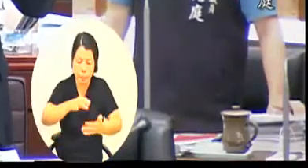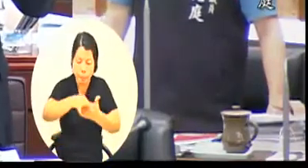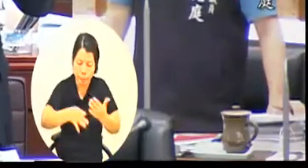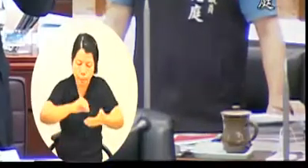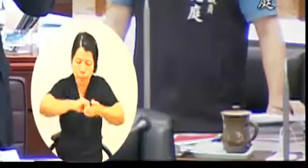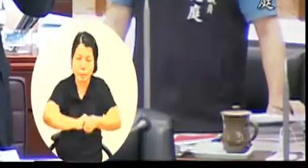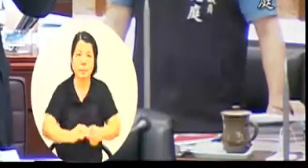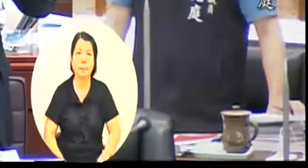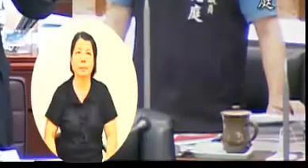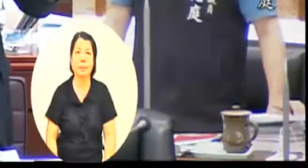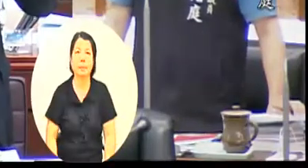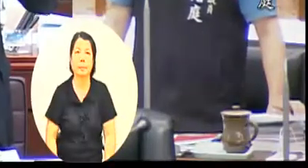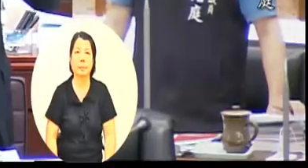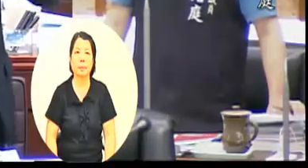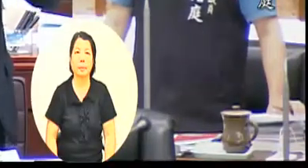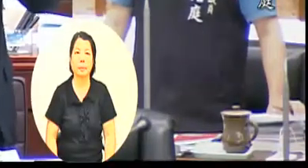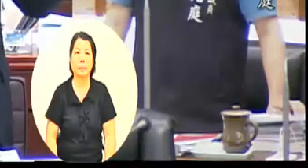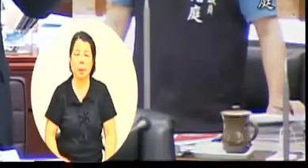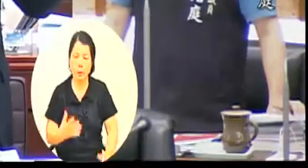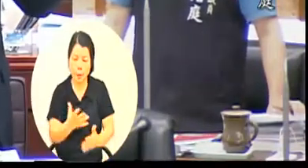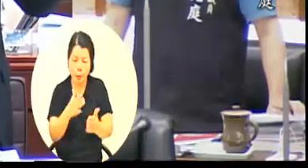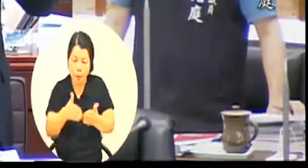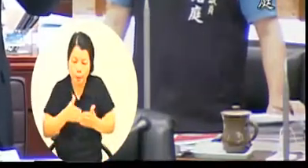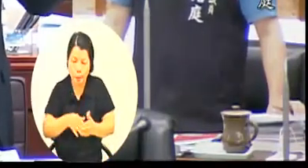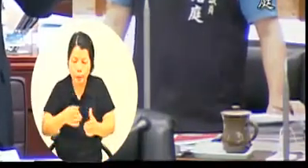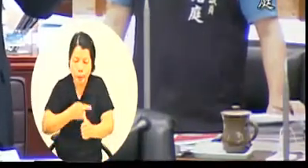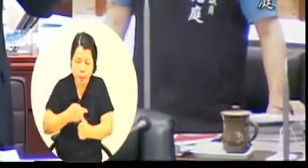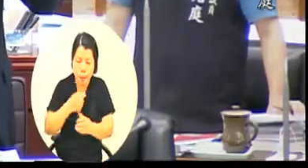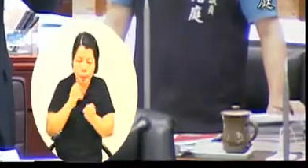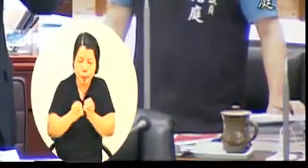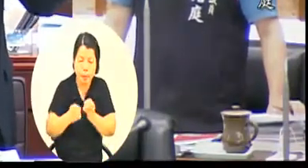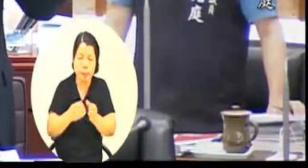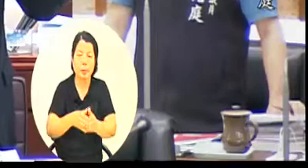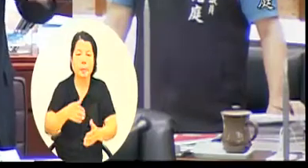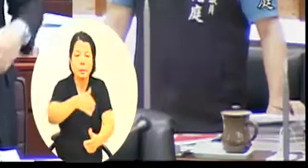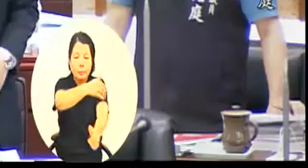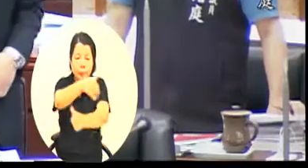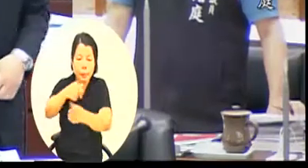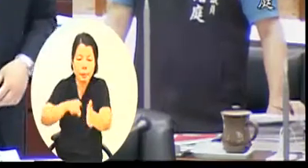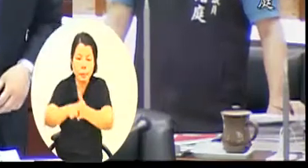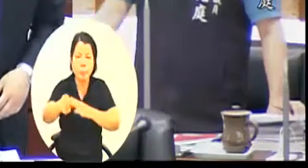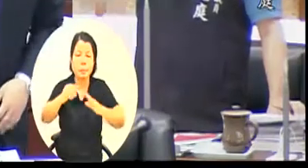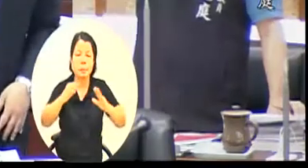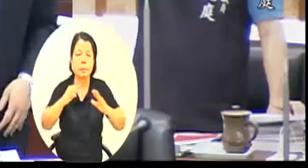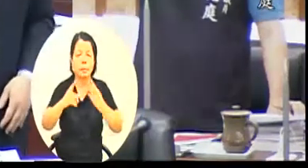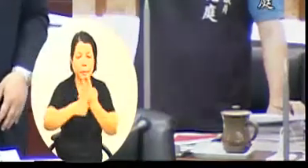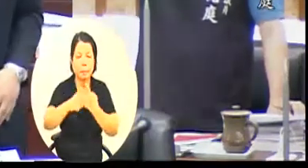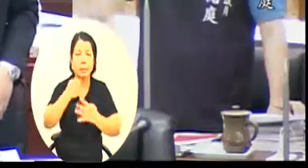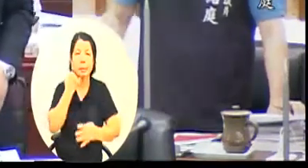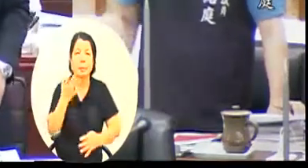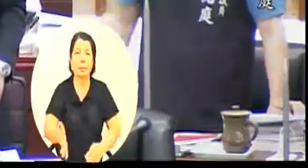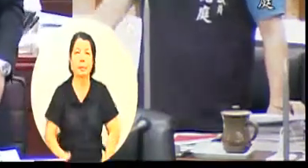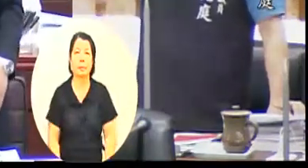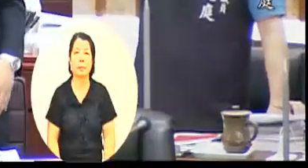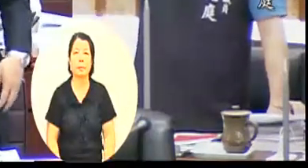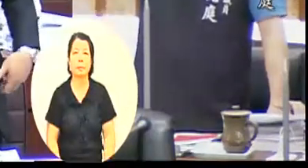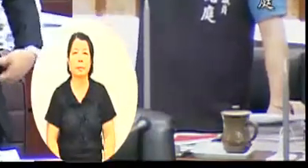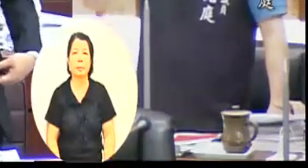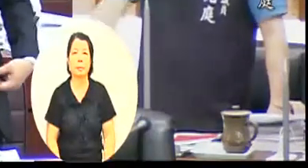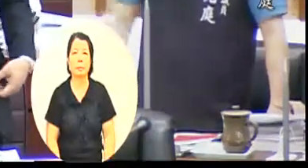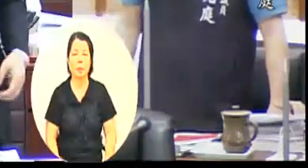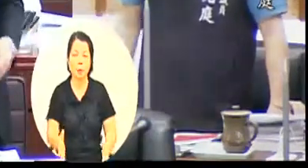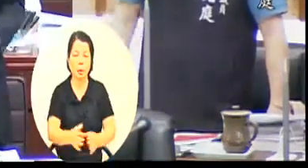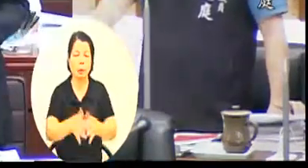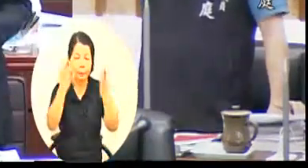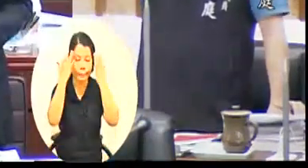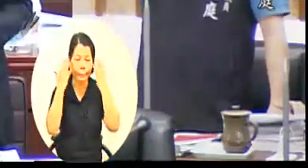须还有欠考量的把它弄出来，然后需要专业的人来协助。 好，所以现在是大概四月中嘛，我希望在暑假